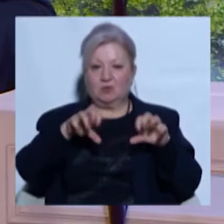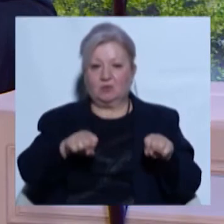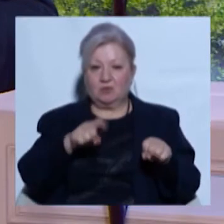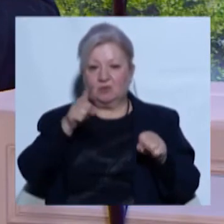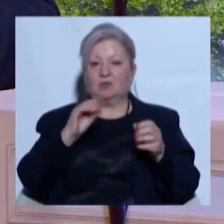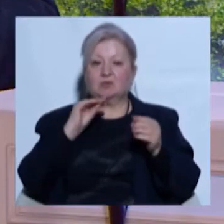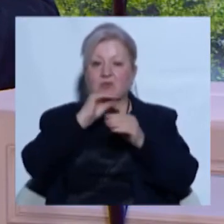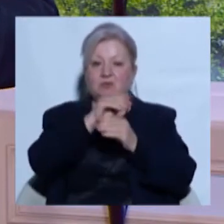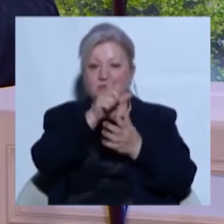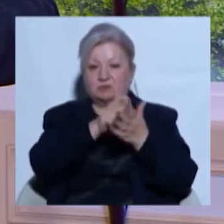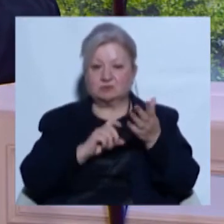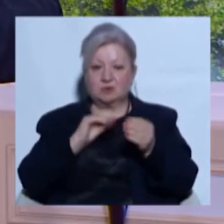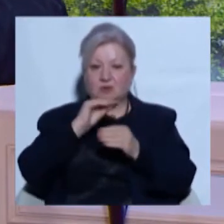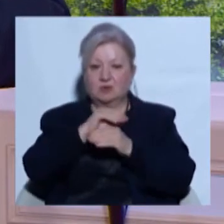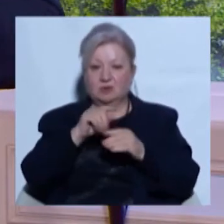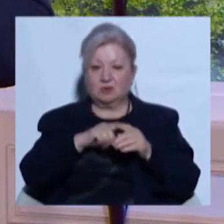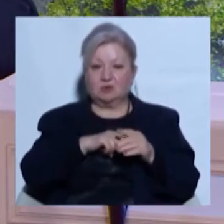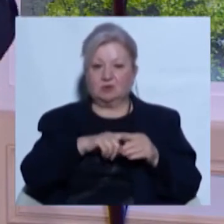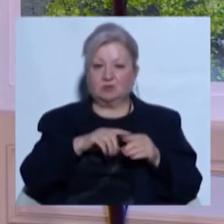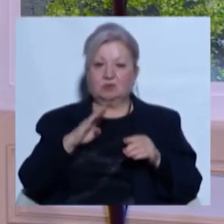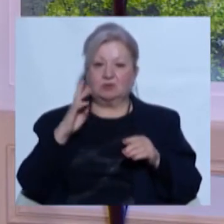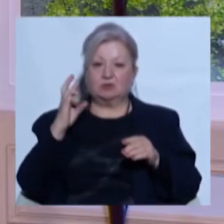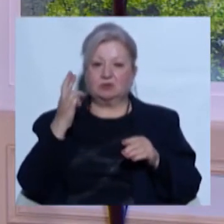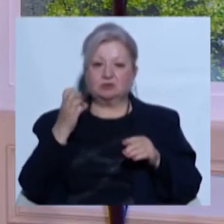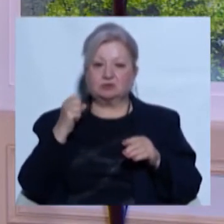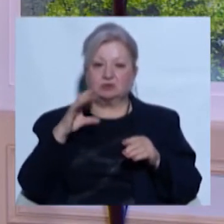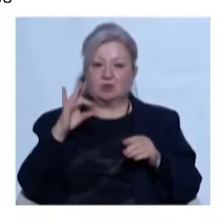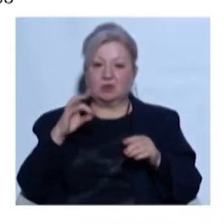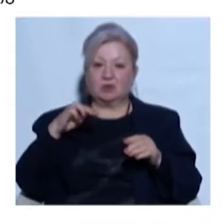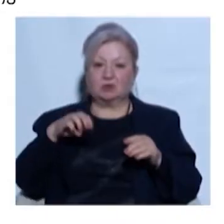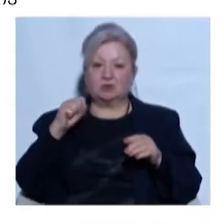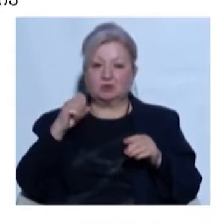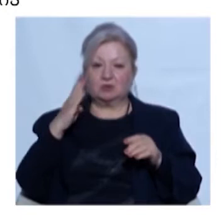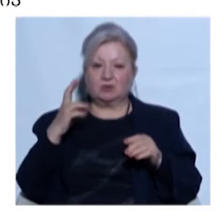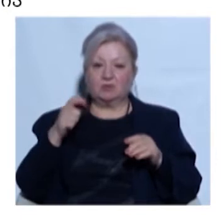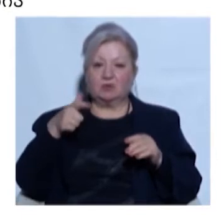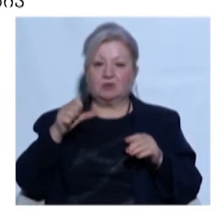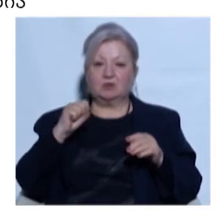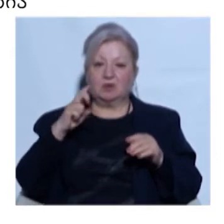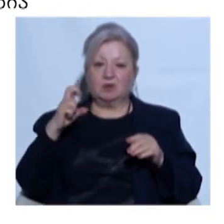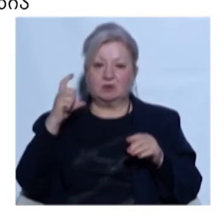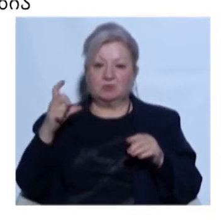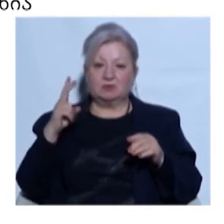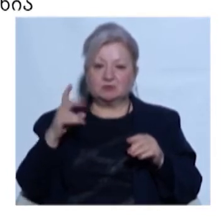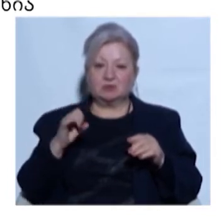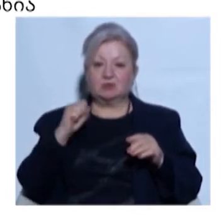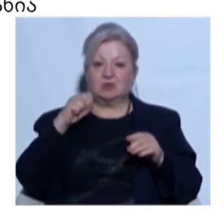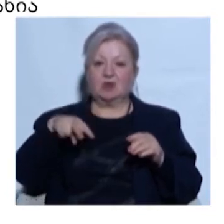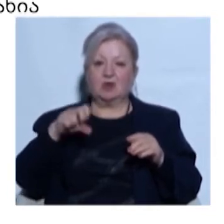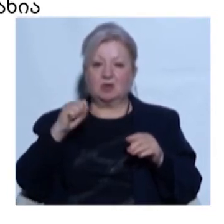სიას შეემატა. Შიული შარტავა, გურამ გაბესკირია და მამია